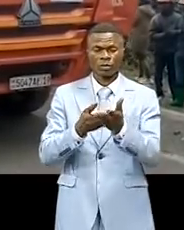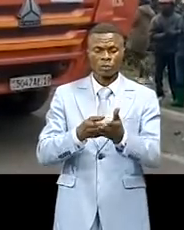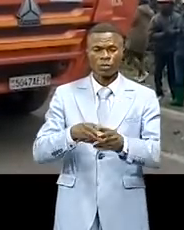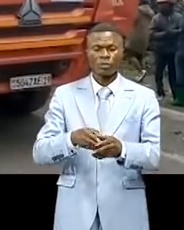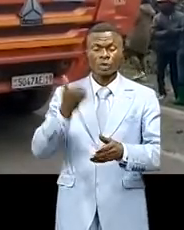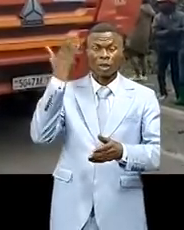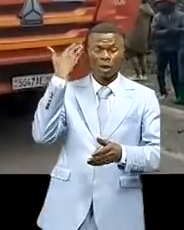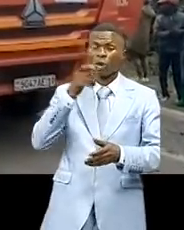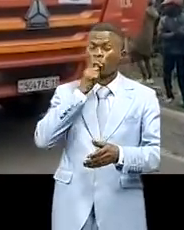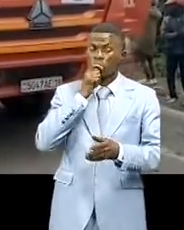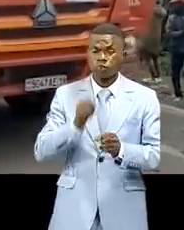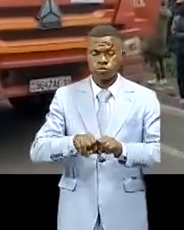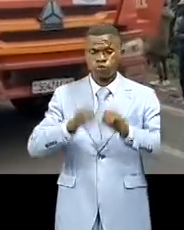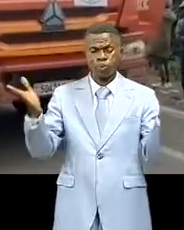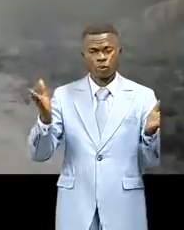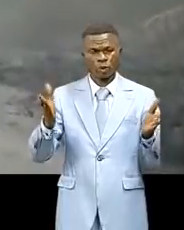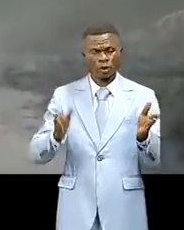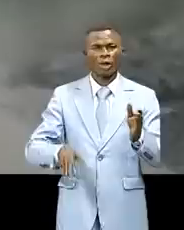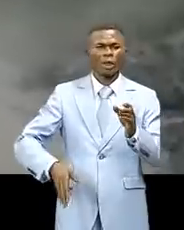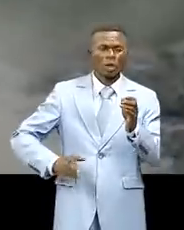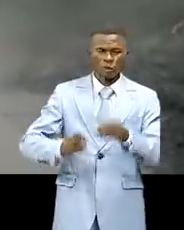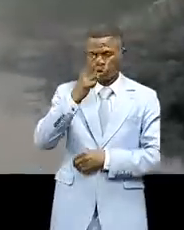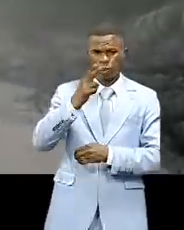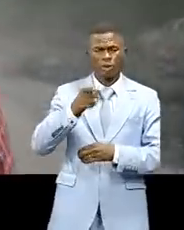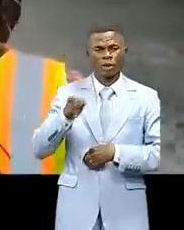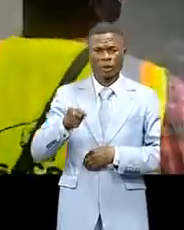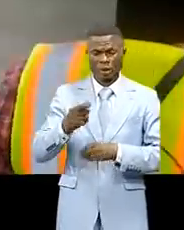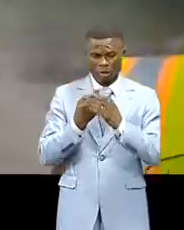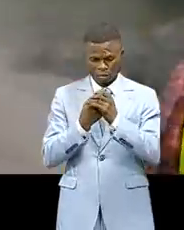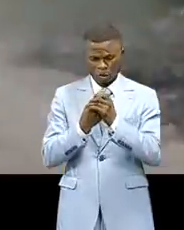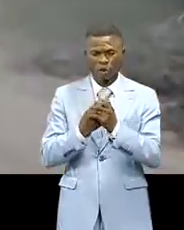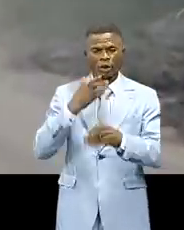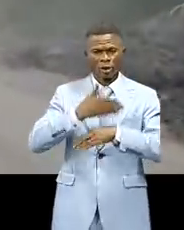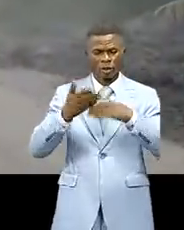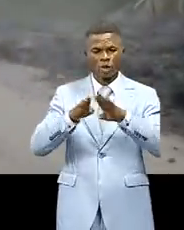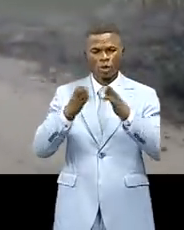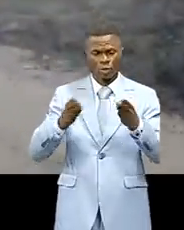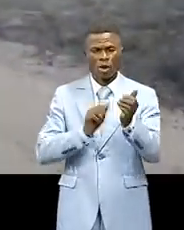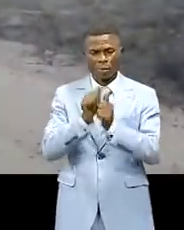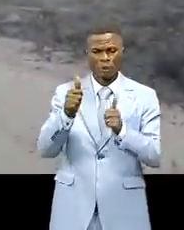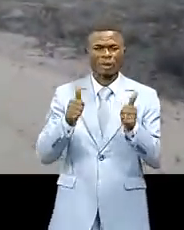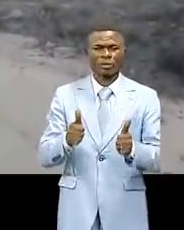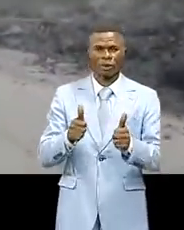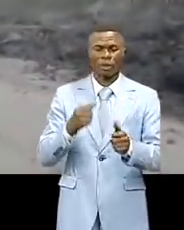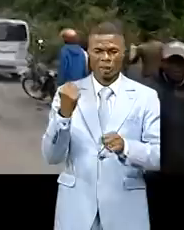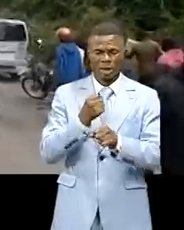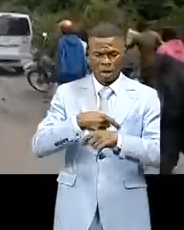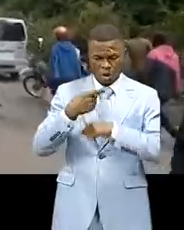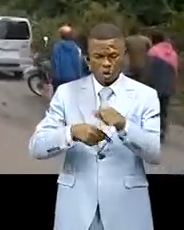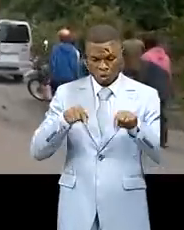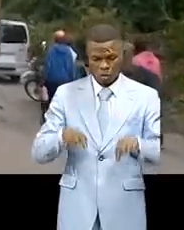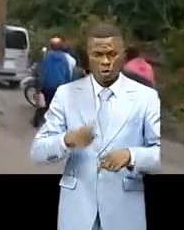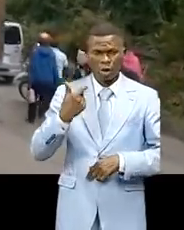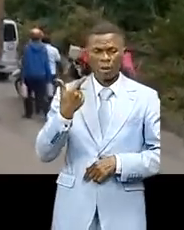coulée de lave audi par l'éruption volcanique de nira congo va bientôt être rouverts au trafic les travaux ont démarré ce mardi